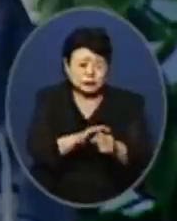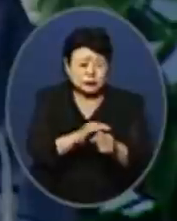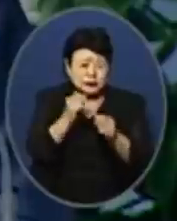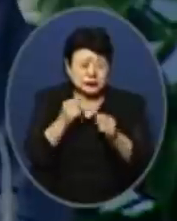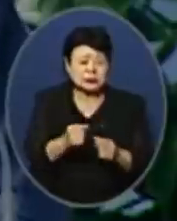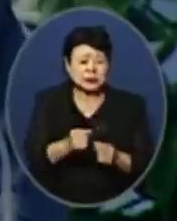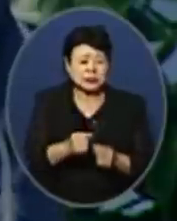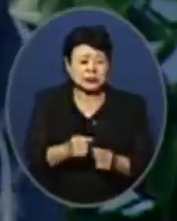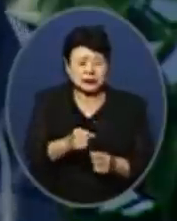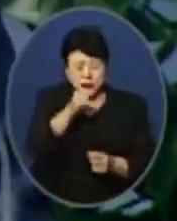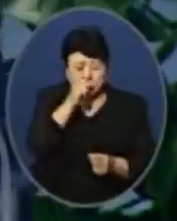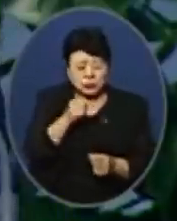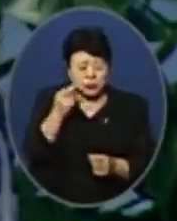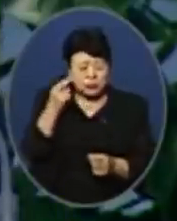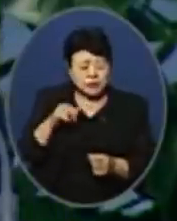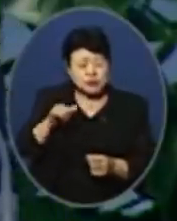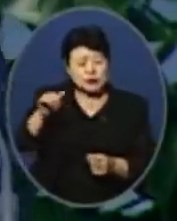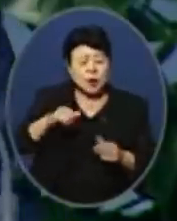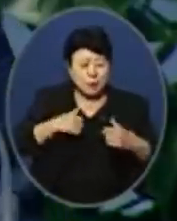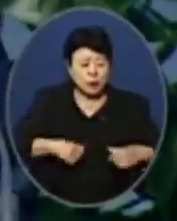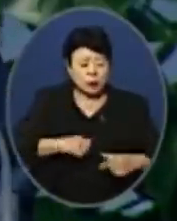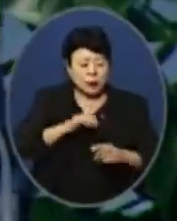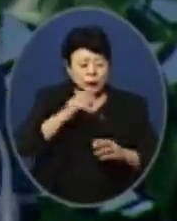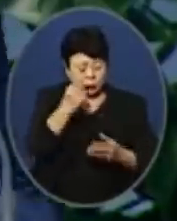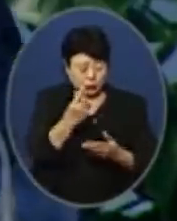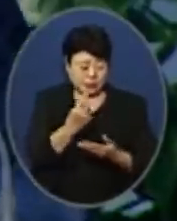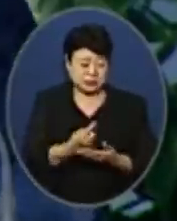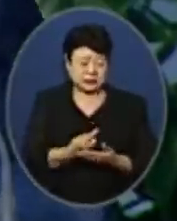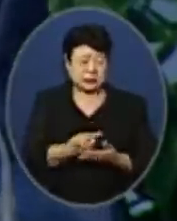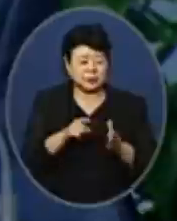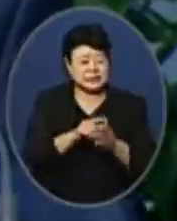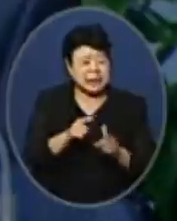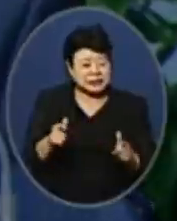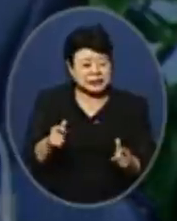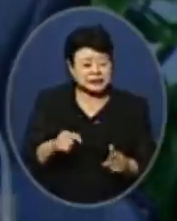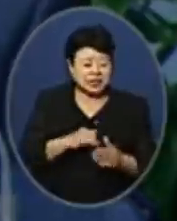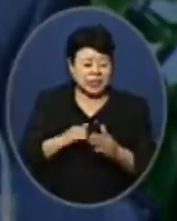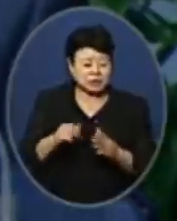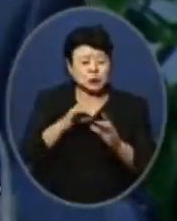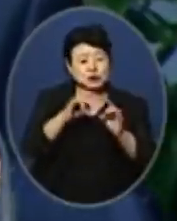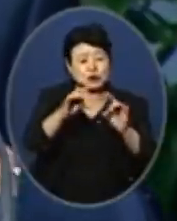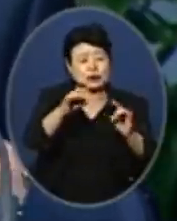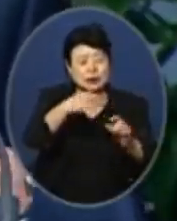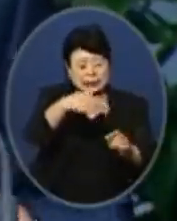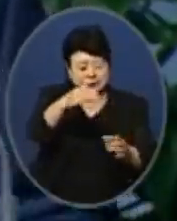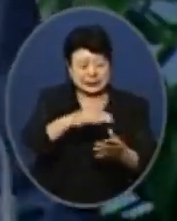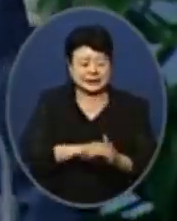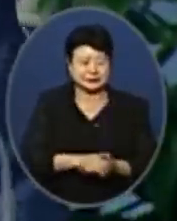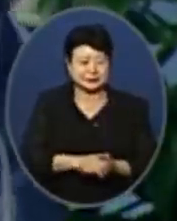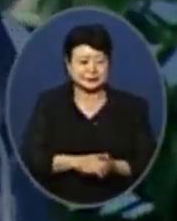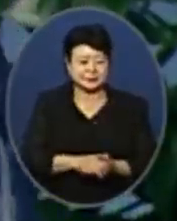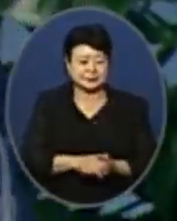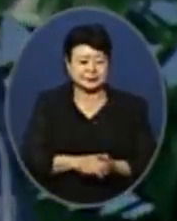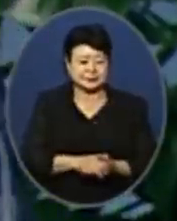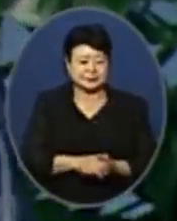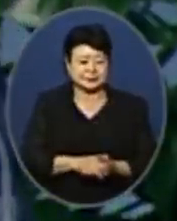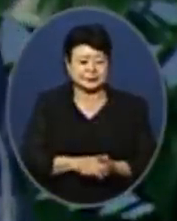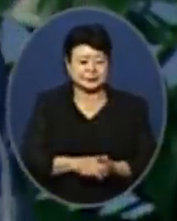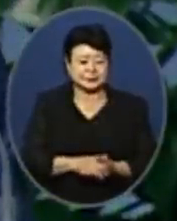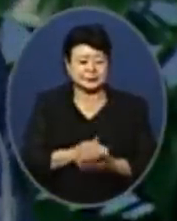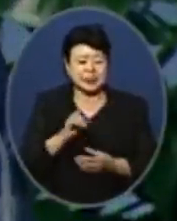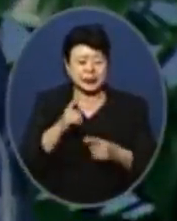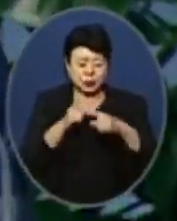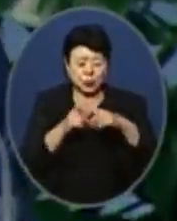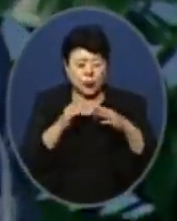살기 좋은 미국을 내가 포기하고 한국에 돌아와서 믿지 않는 우리 가족을 전도하러 가겠습니다. 한